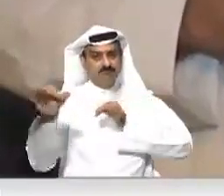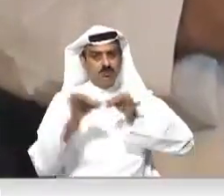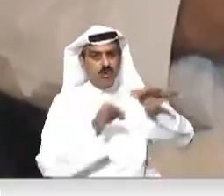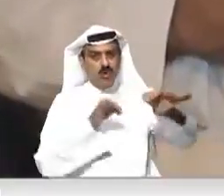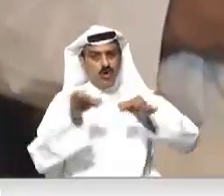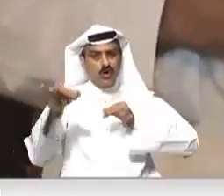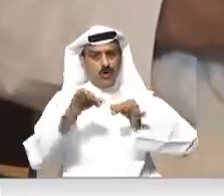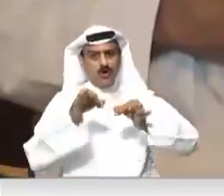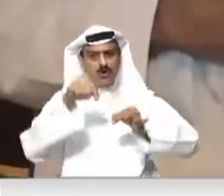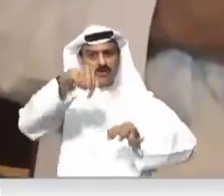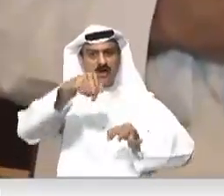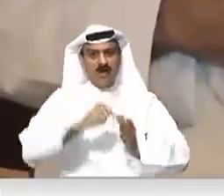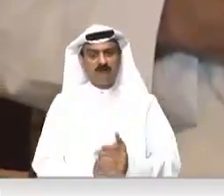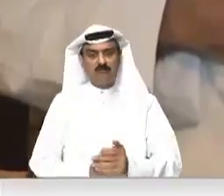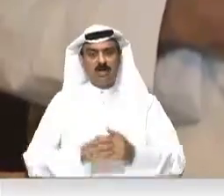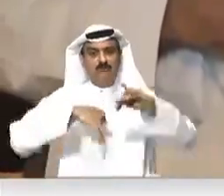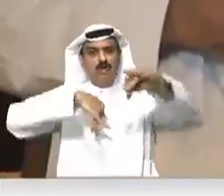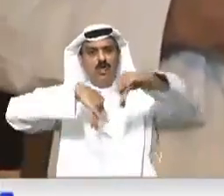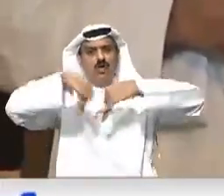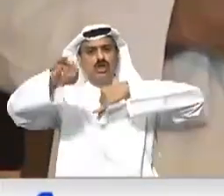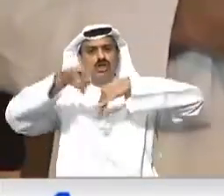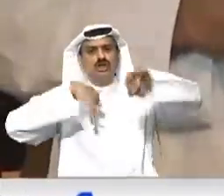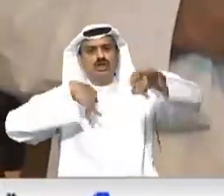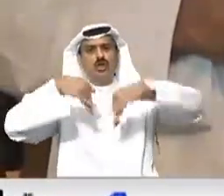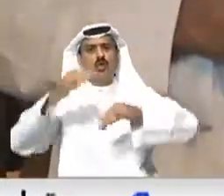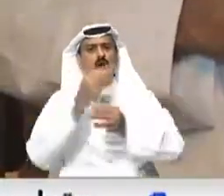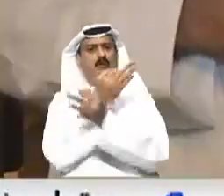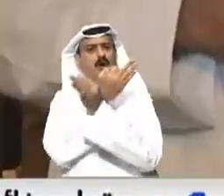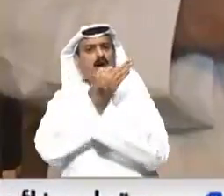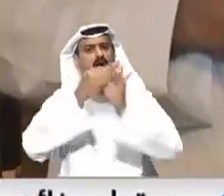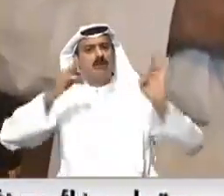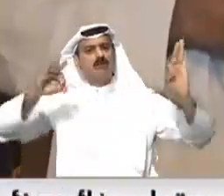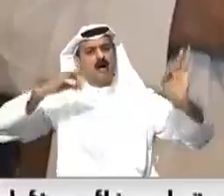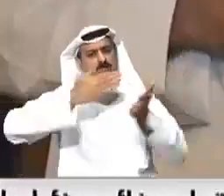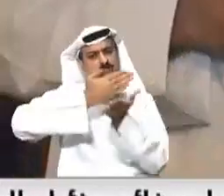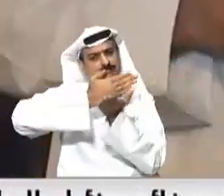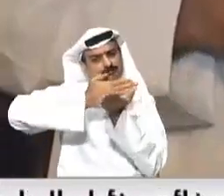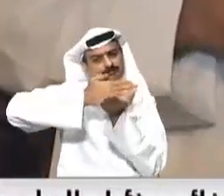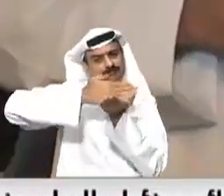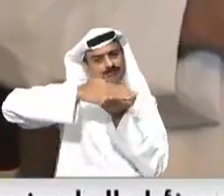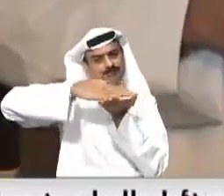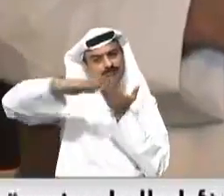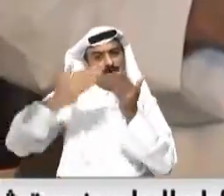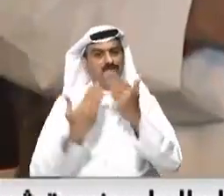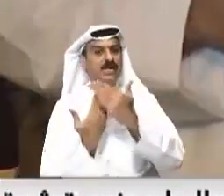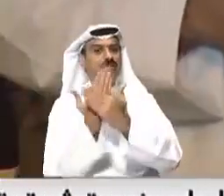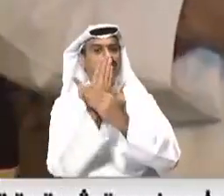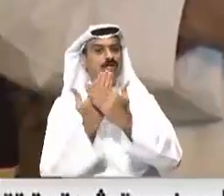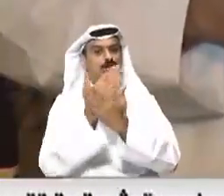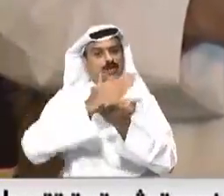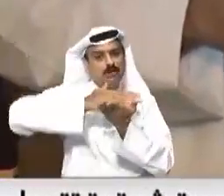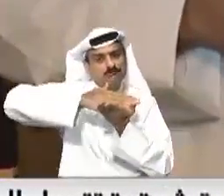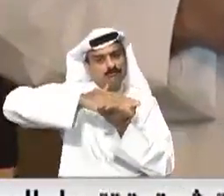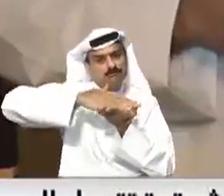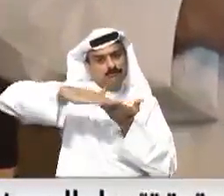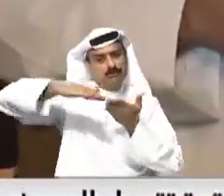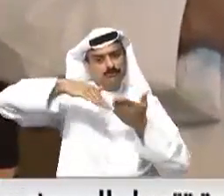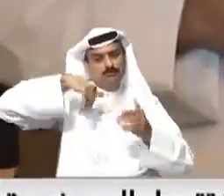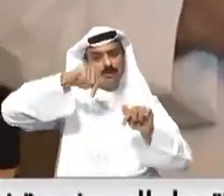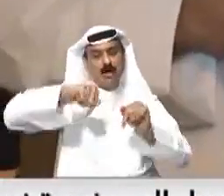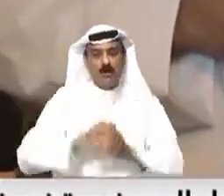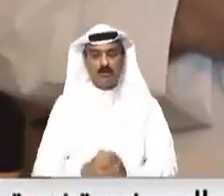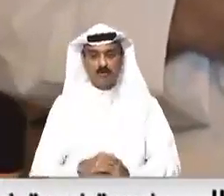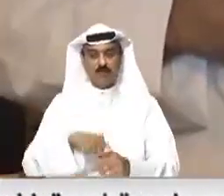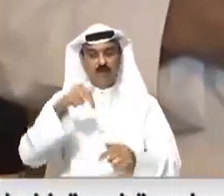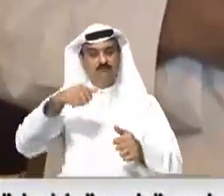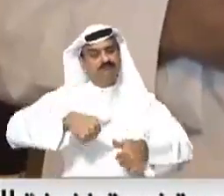الطريق لصيانة كافة الطرق الرئيسية والداخلية في مختلف محافظات البلاد من خلال المعالجات